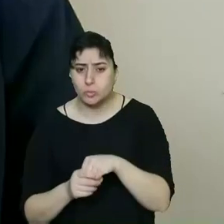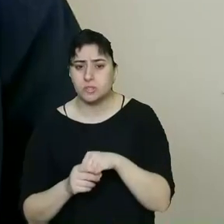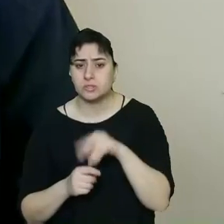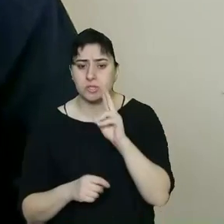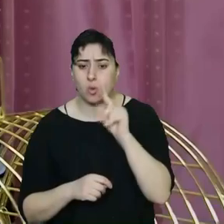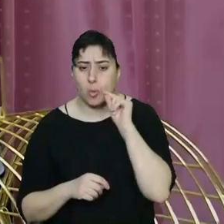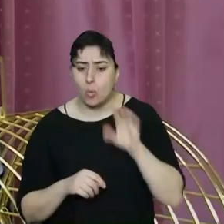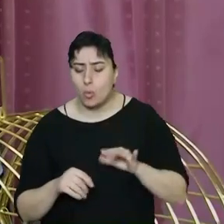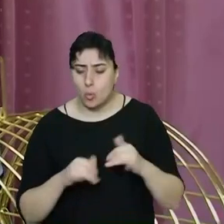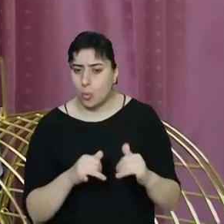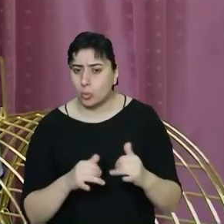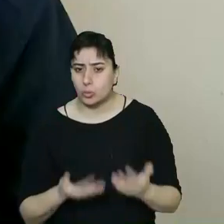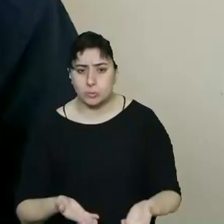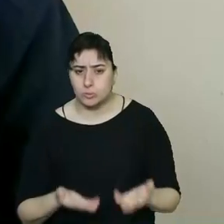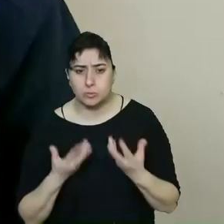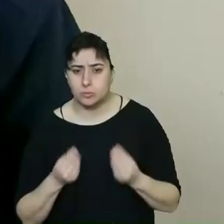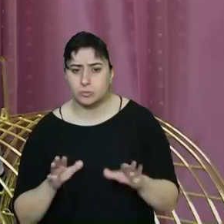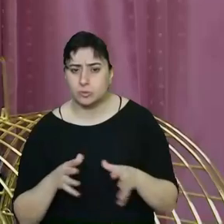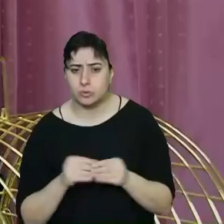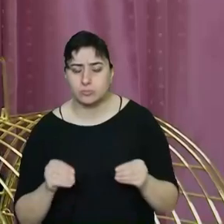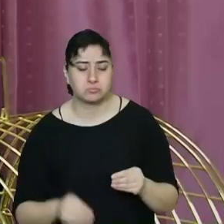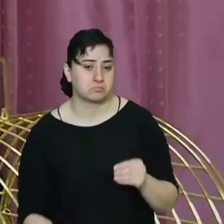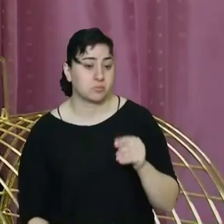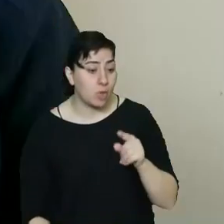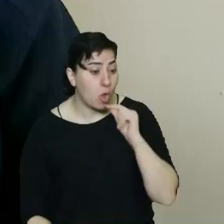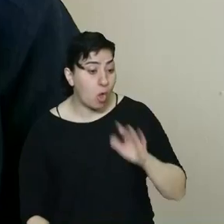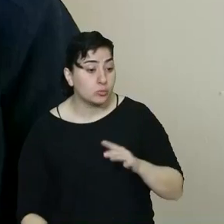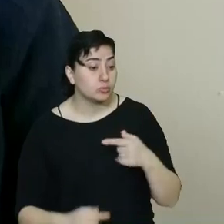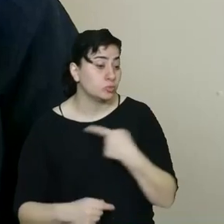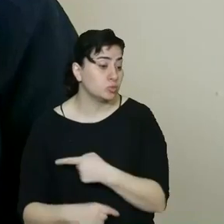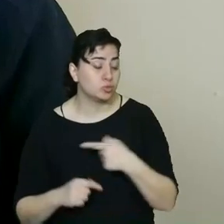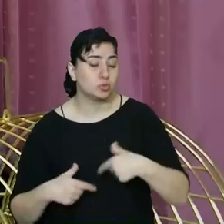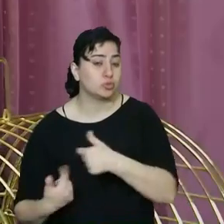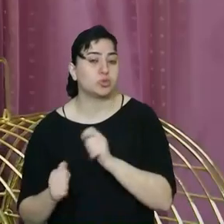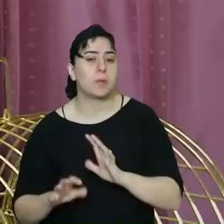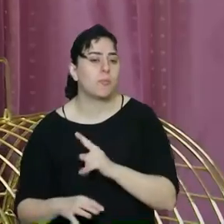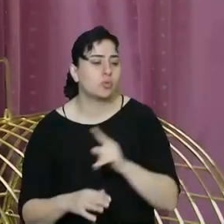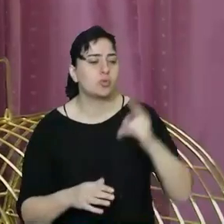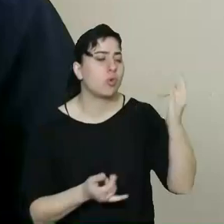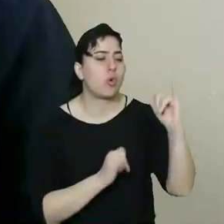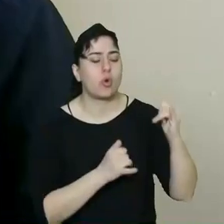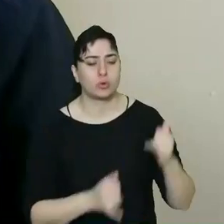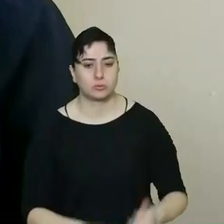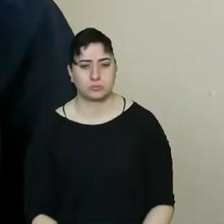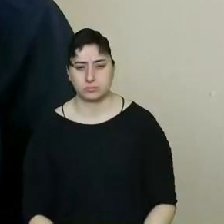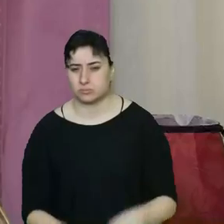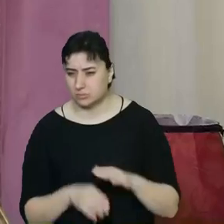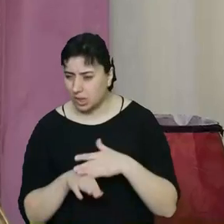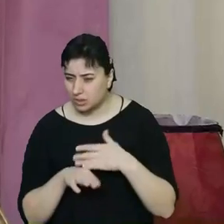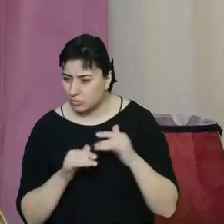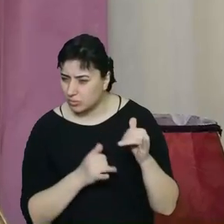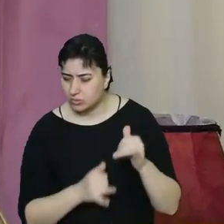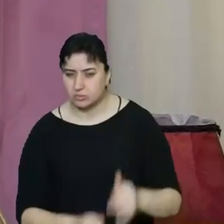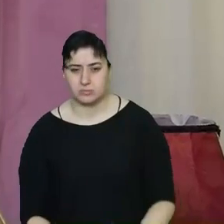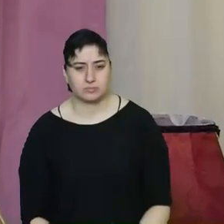senin oğlun oynuyordu. Junior oynuyordu bununla. Nerede kuş? Günahını alma çocuğum. Çocuk dışarıda kedi kovalıyor. Yapma. Kedi mi?